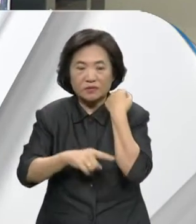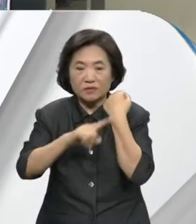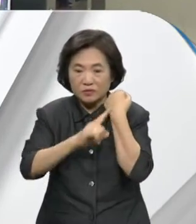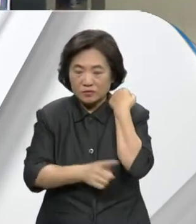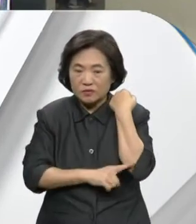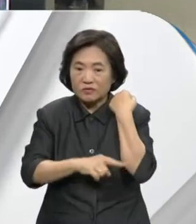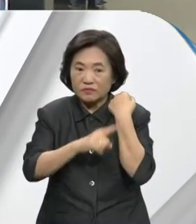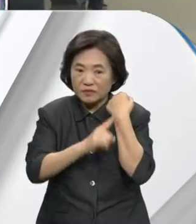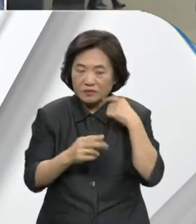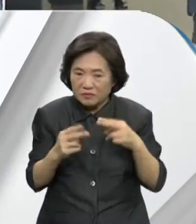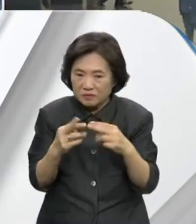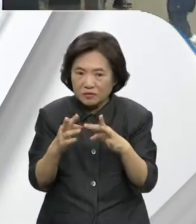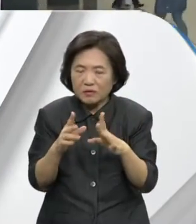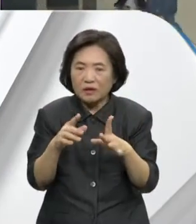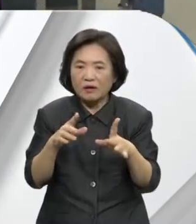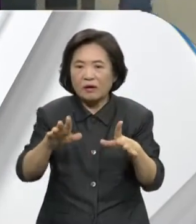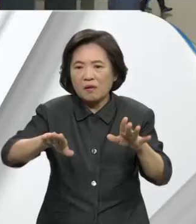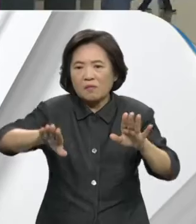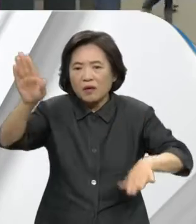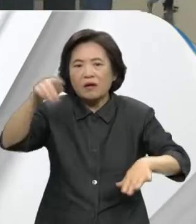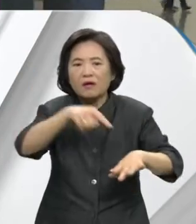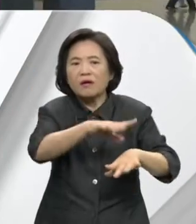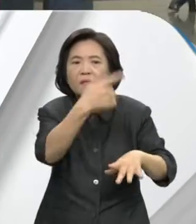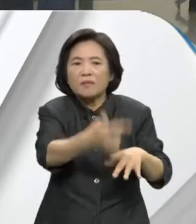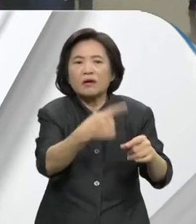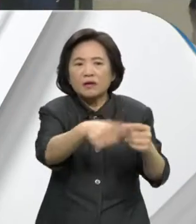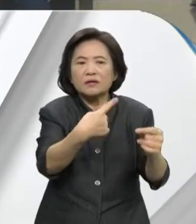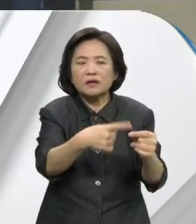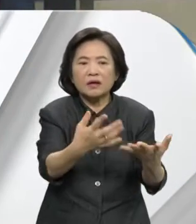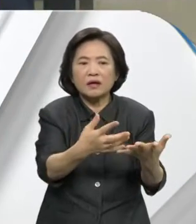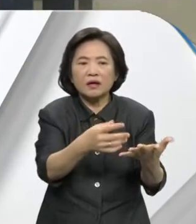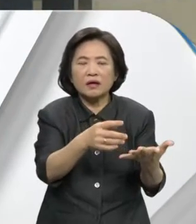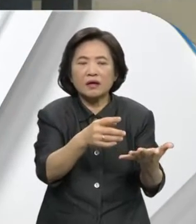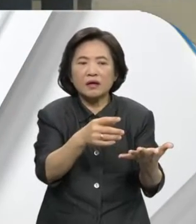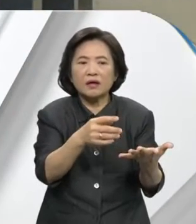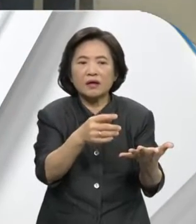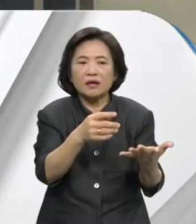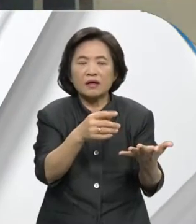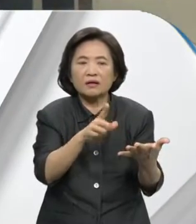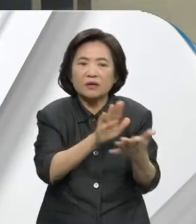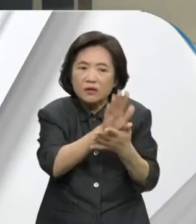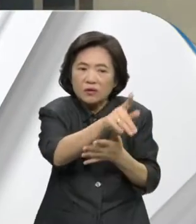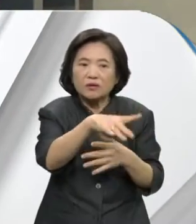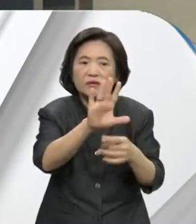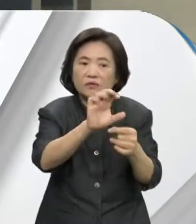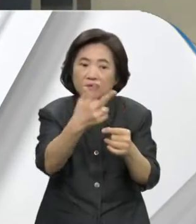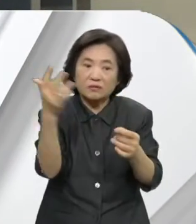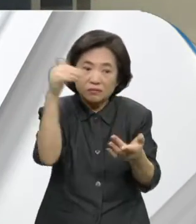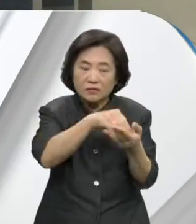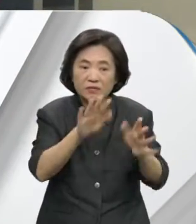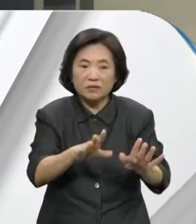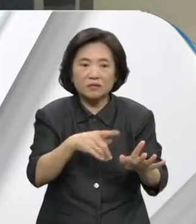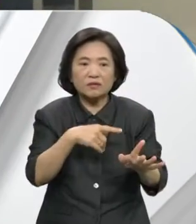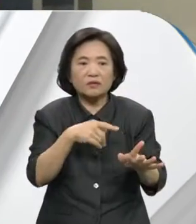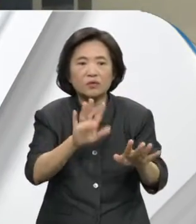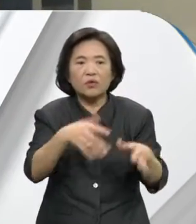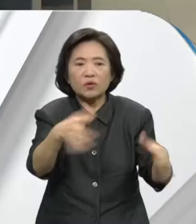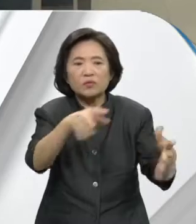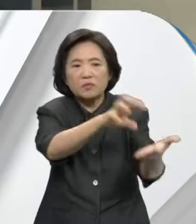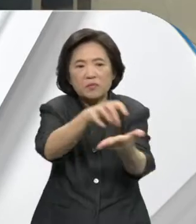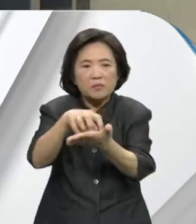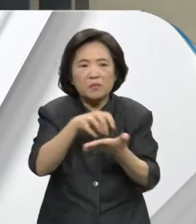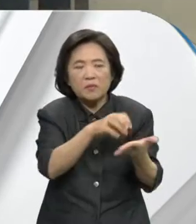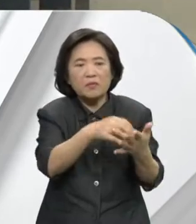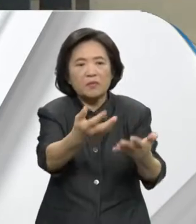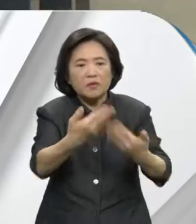该是没有任何关联才对。所以，在从1997年到现在，我们受理了各家，